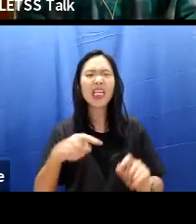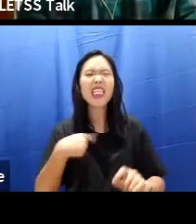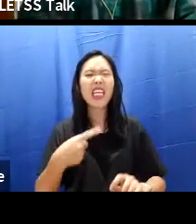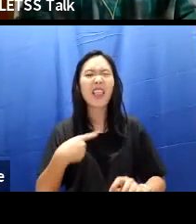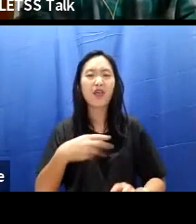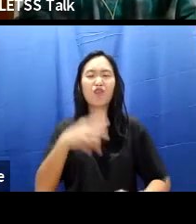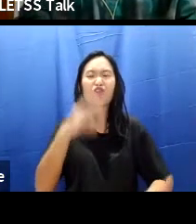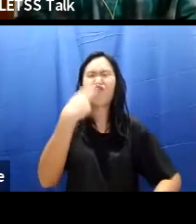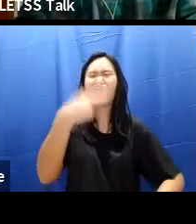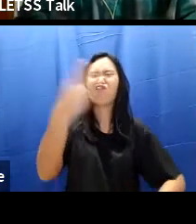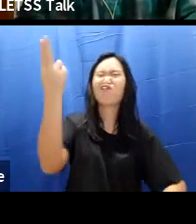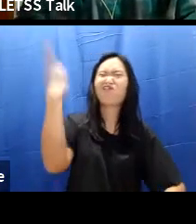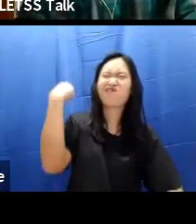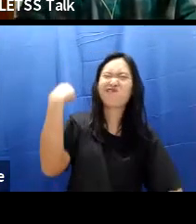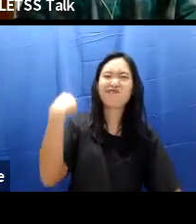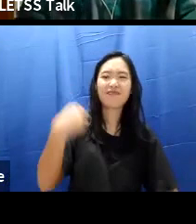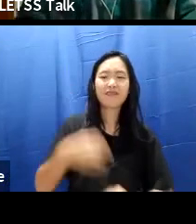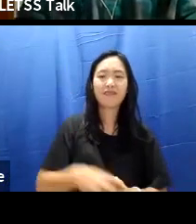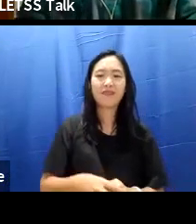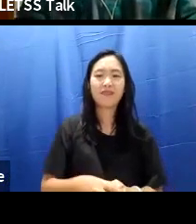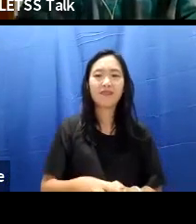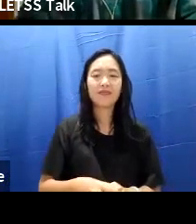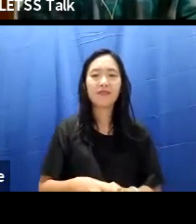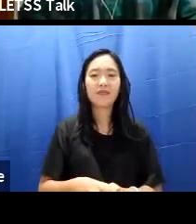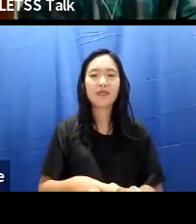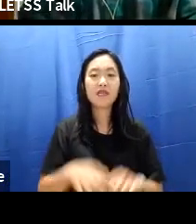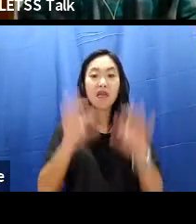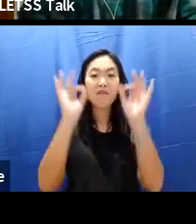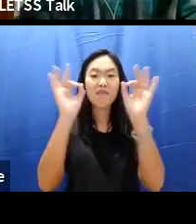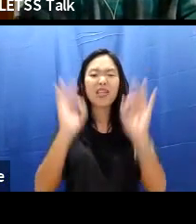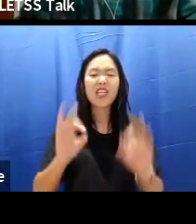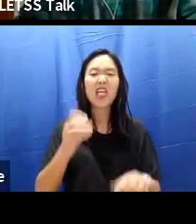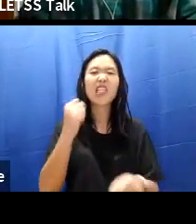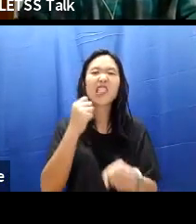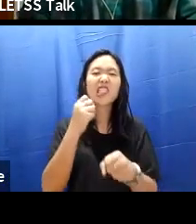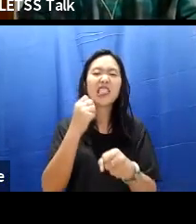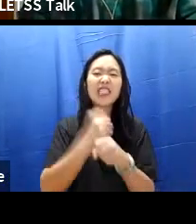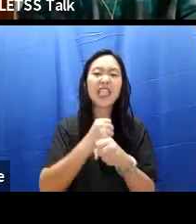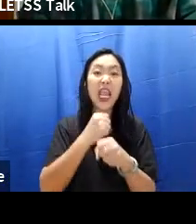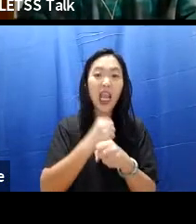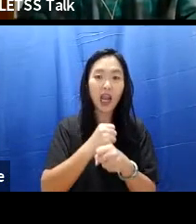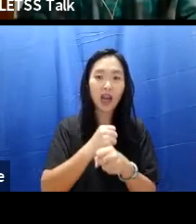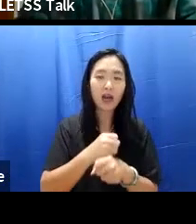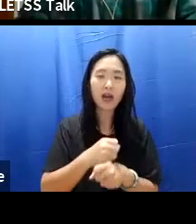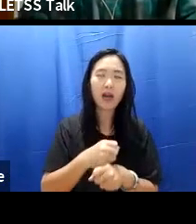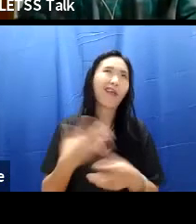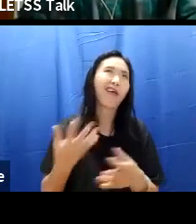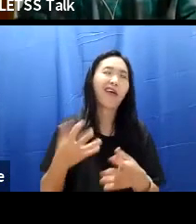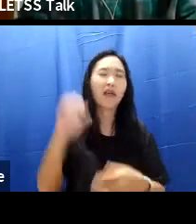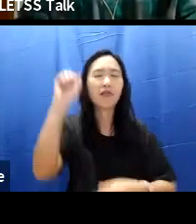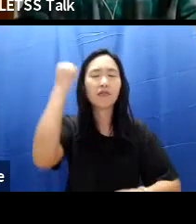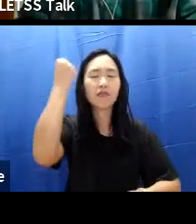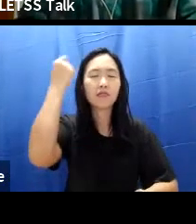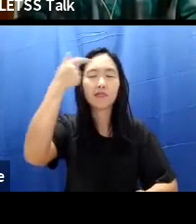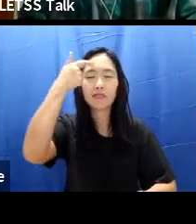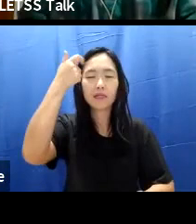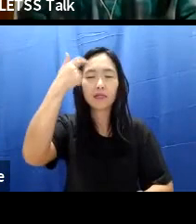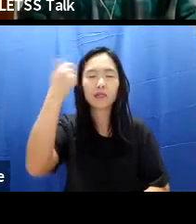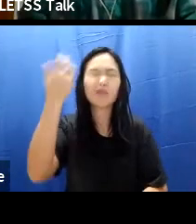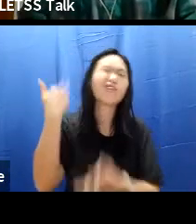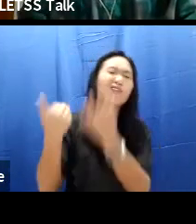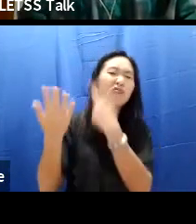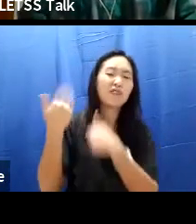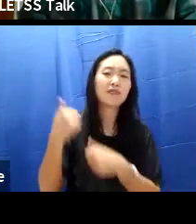term gender itu boro-boro lah dapat ketika apa SMP, SMA gitu ya. Nah, tapi ketika saya masuk di UI gitu